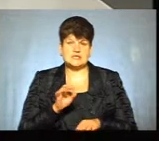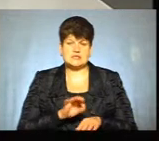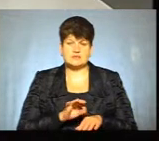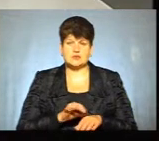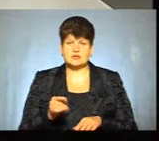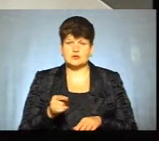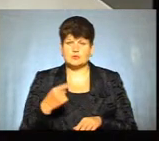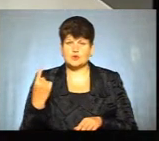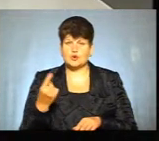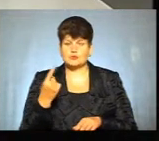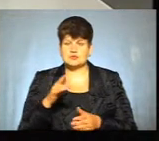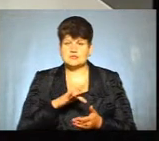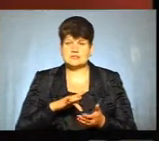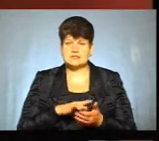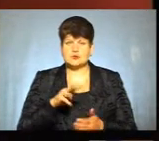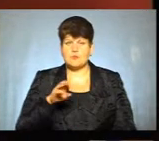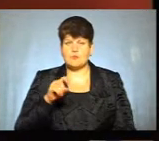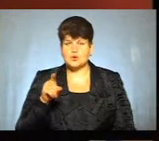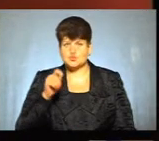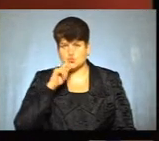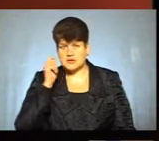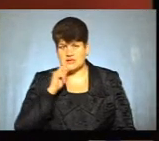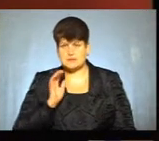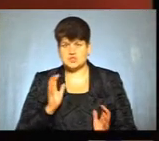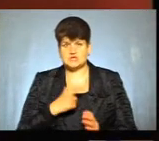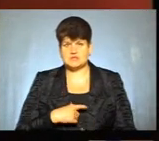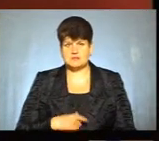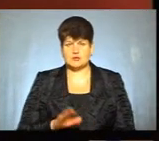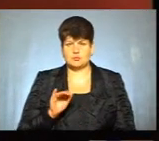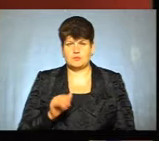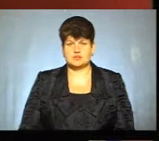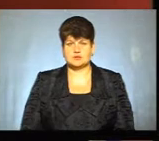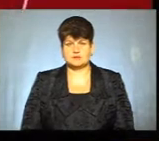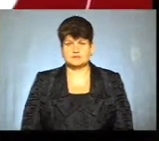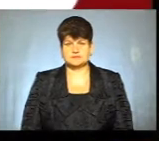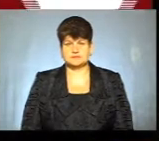захворювань Тернопільського обласного центру МОЗ України. Бережіть себе. До побачення.